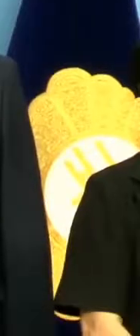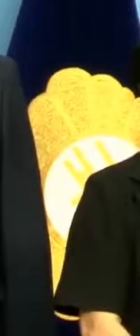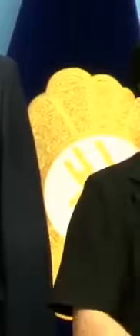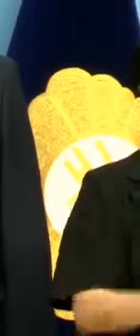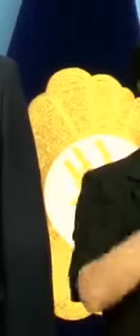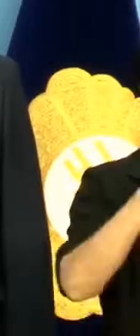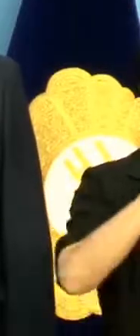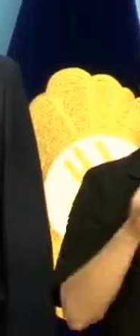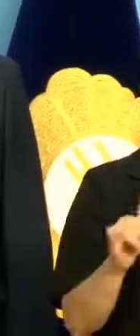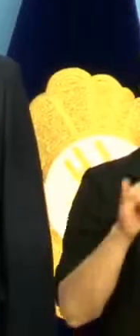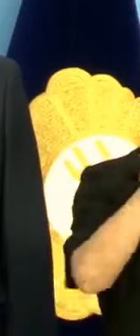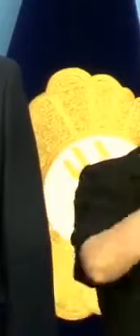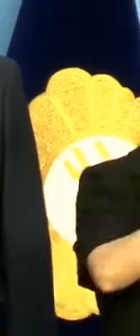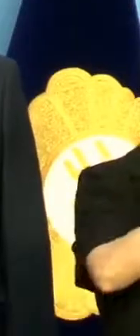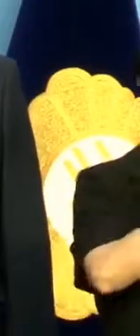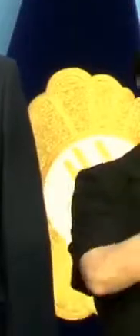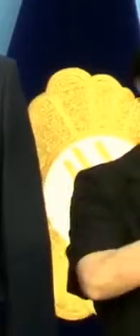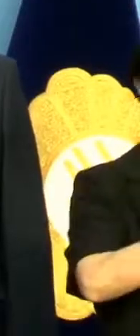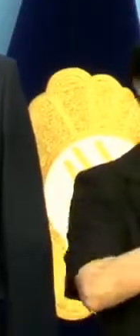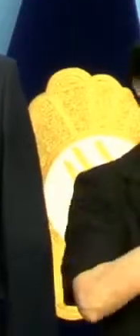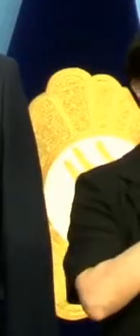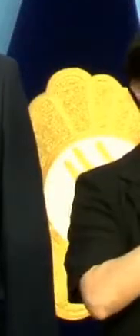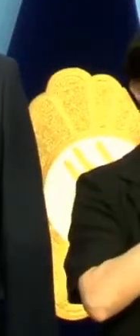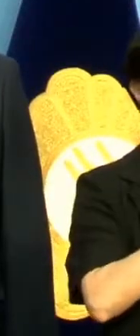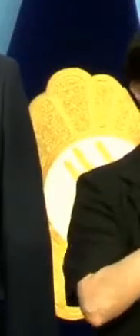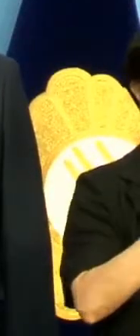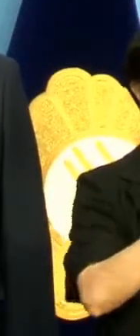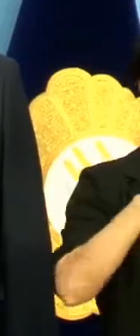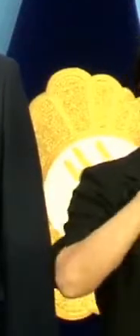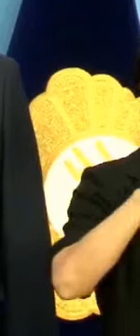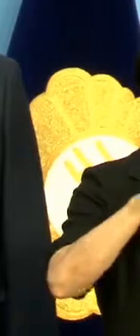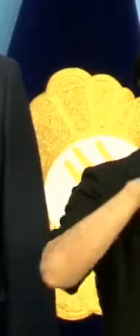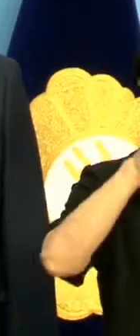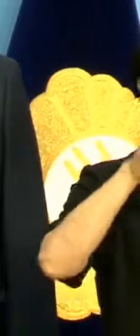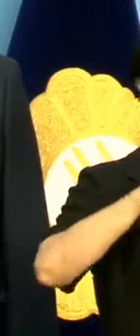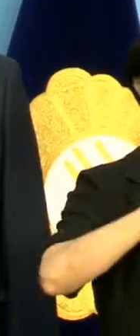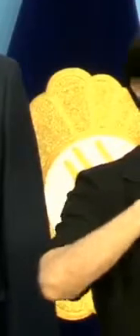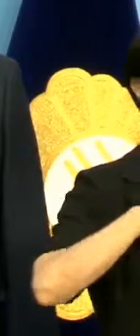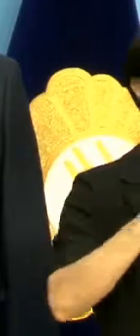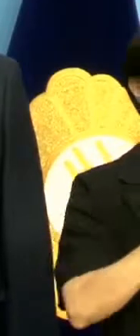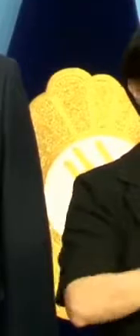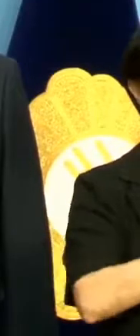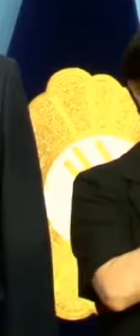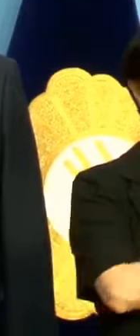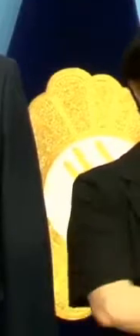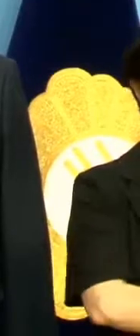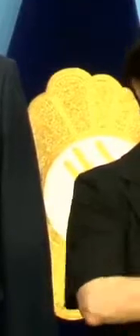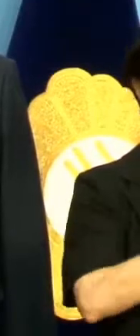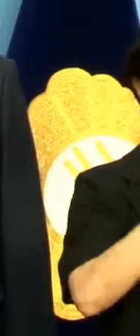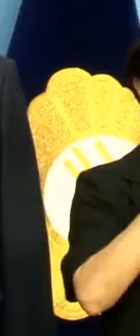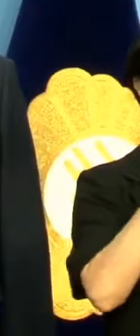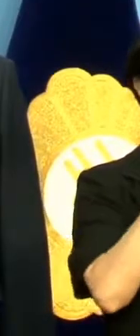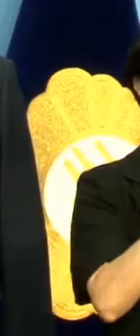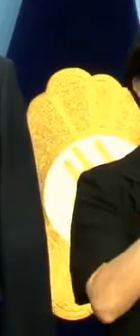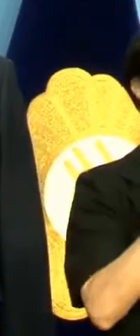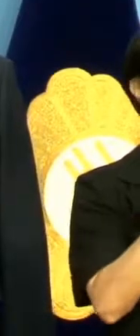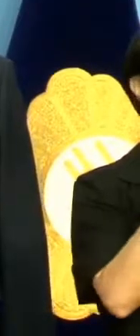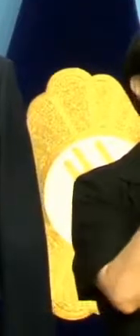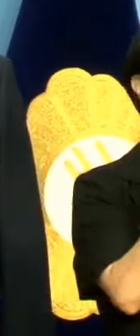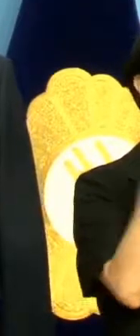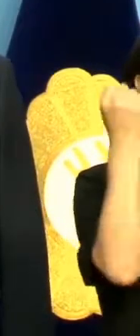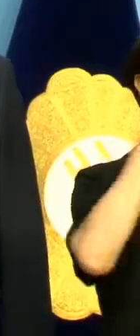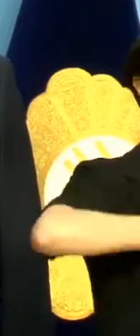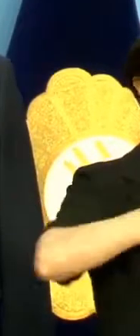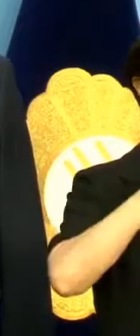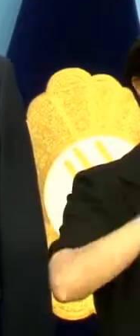이스타항공 운전과 관련해서 파악된 이상직 의원 의 횡령 배임 자본시장법 위반 혐의에 대해서